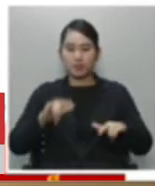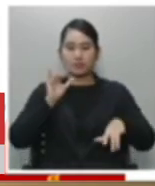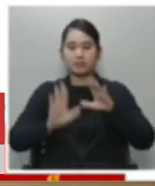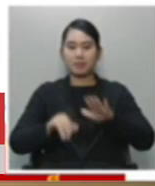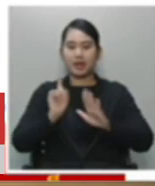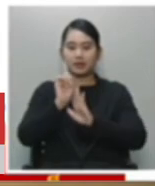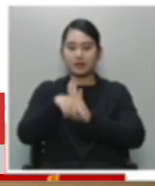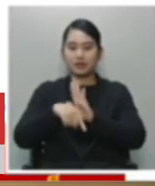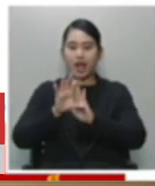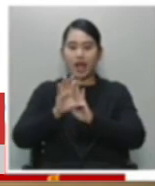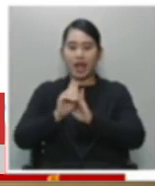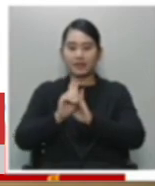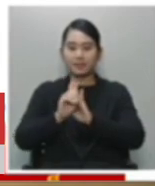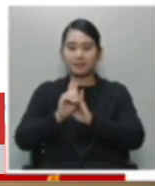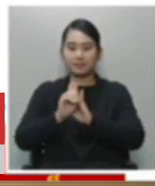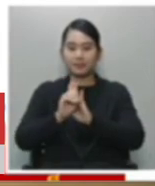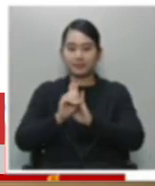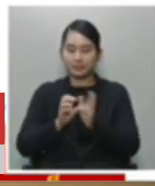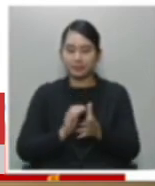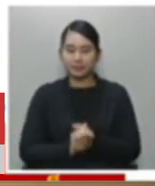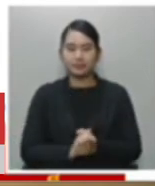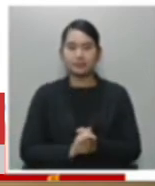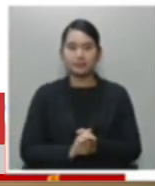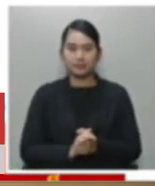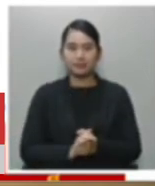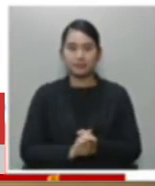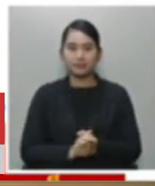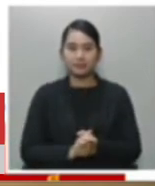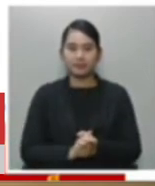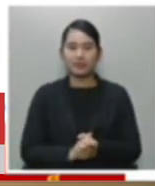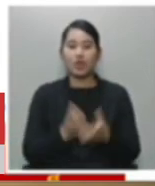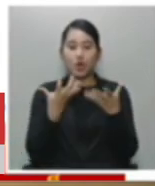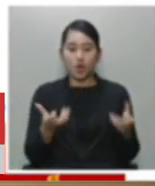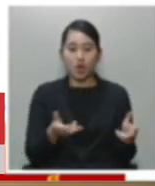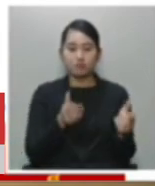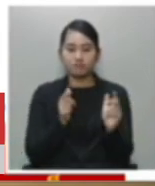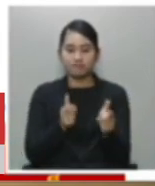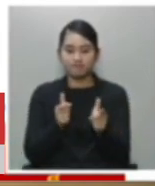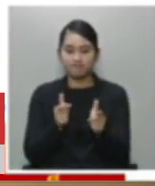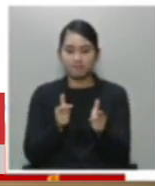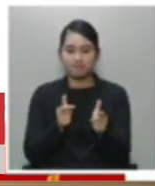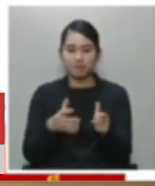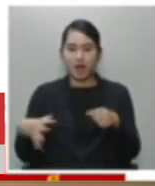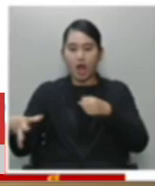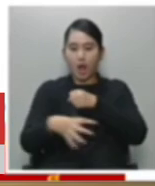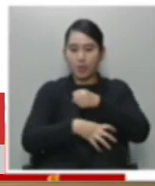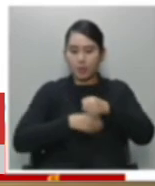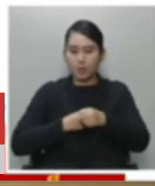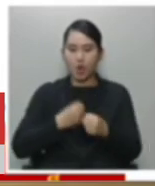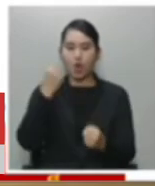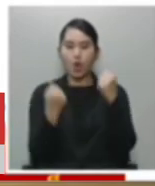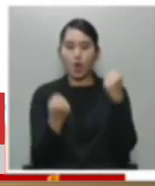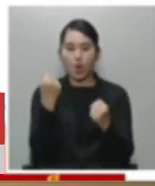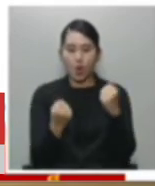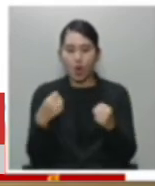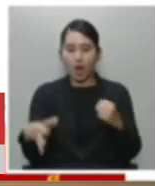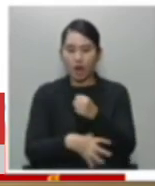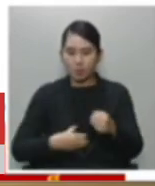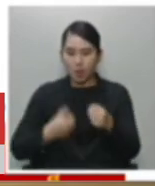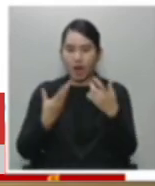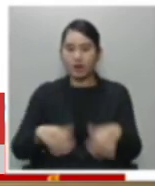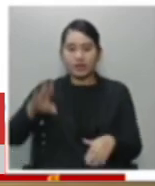50นาทีในการชิงอาวุธสงครามชิงรถและก็ยิงเจ้าหน้า